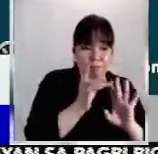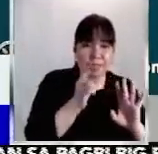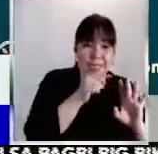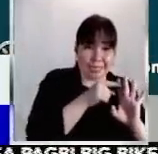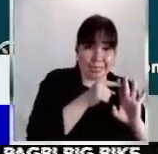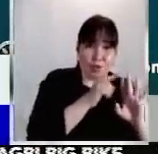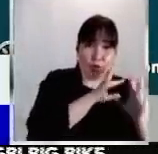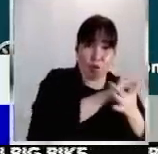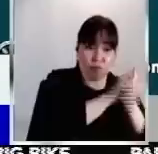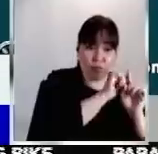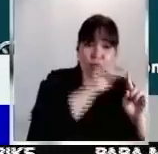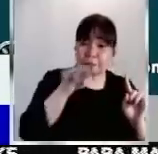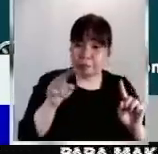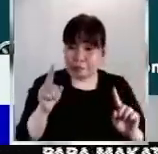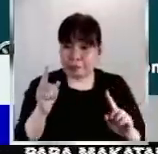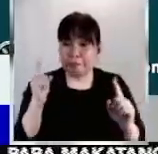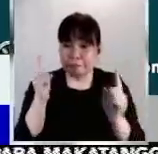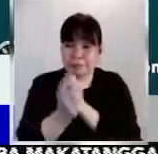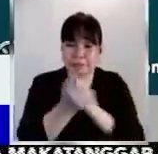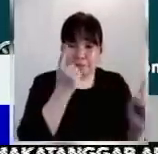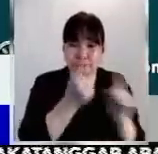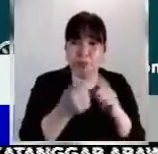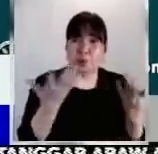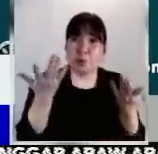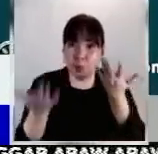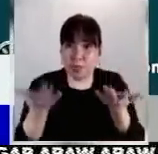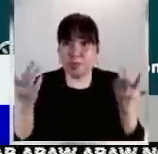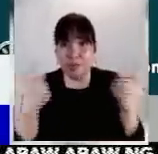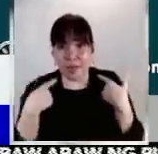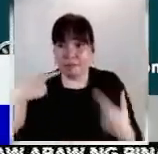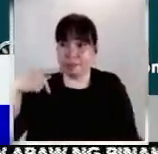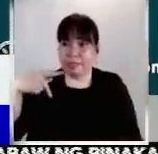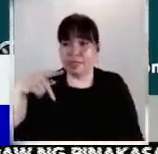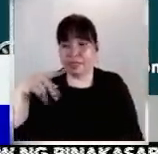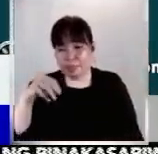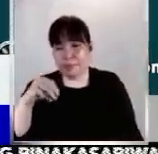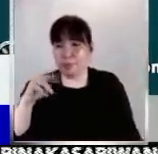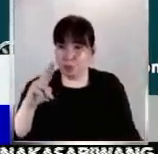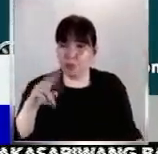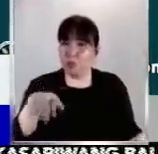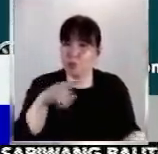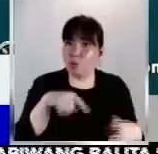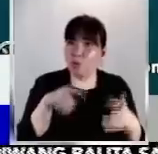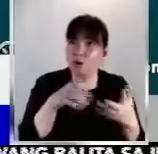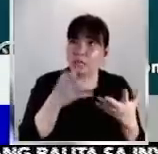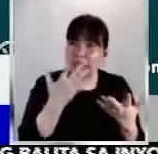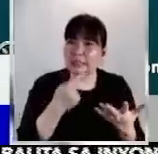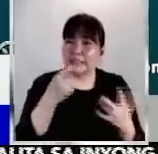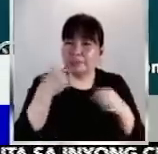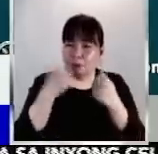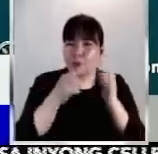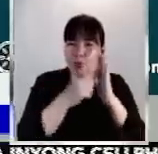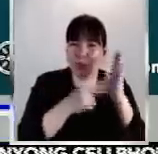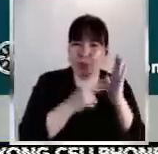probable, or confirmed COVID-19 cases subject to the more specific protocols as may be issued by the Department